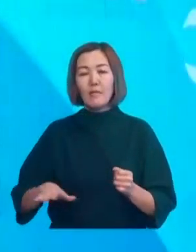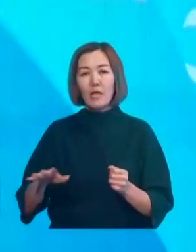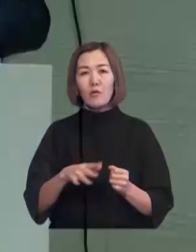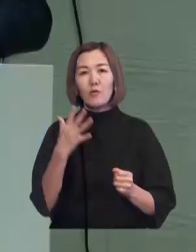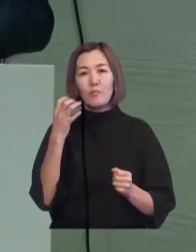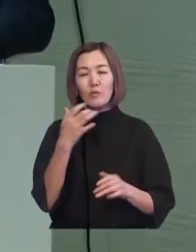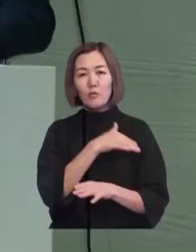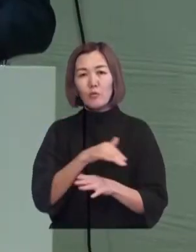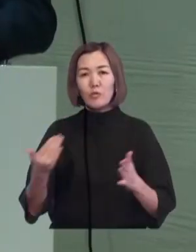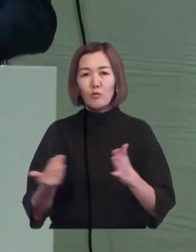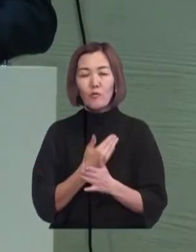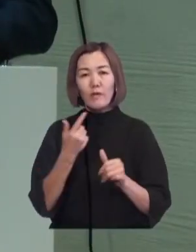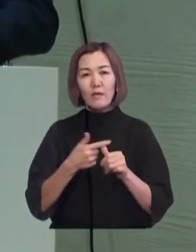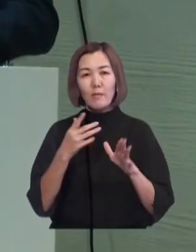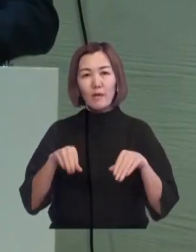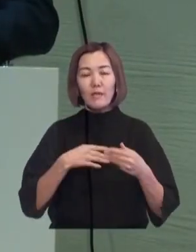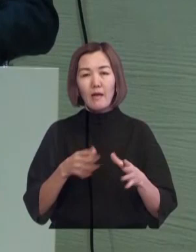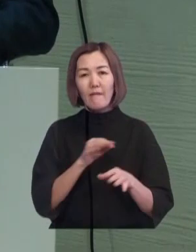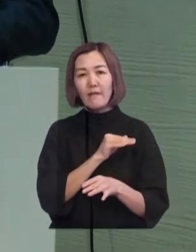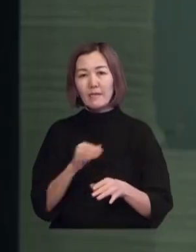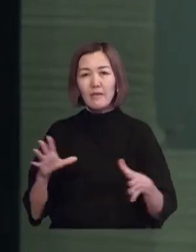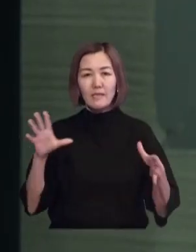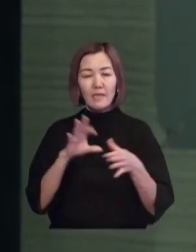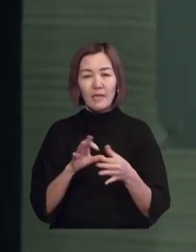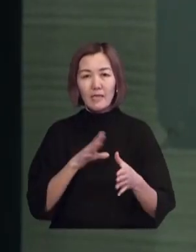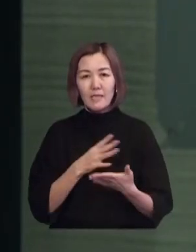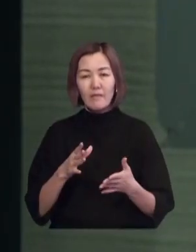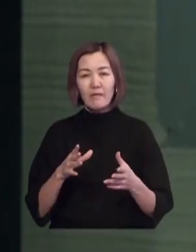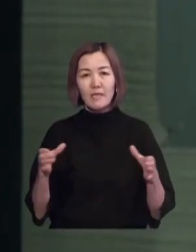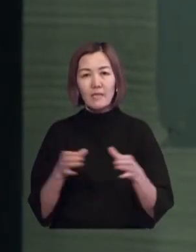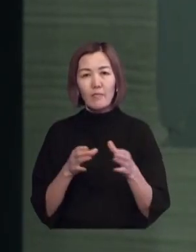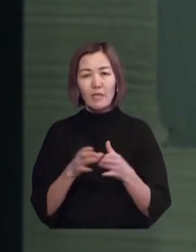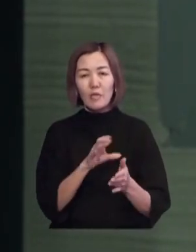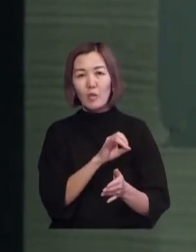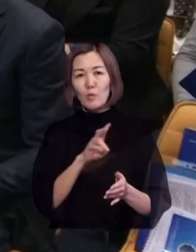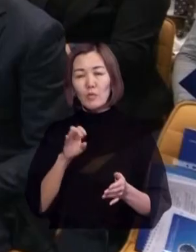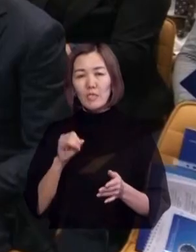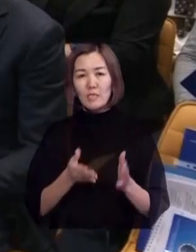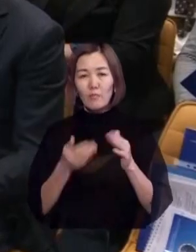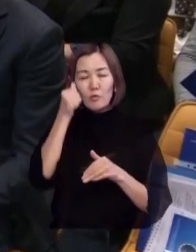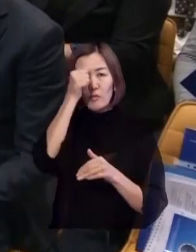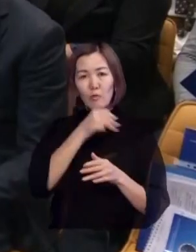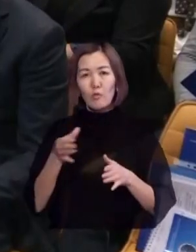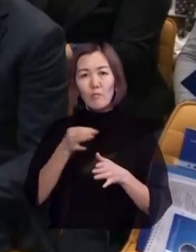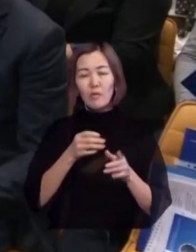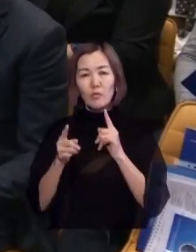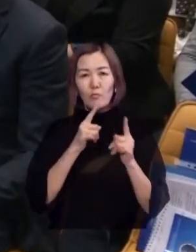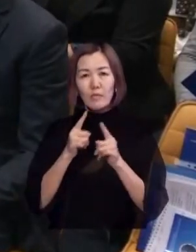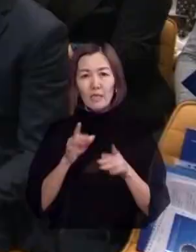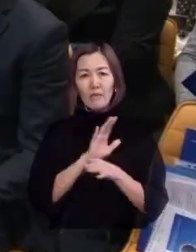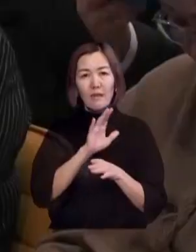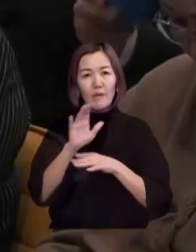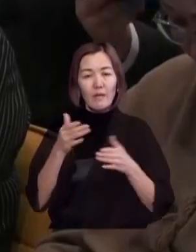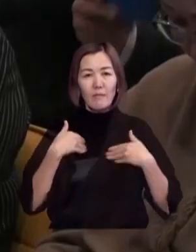улиц получили новые наименования, официально зарегистрированные в департаменте юстиции. В прошлом году в областной маслихат было